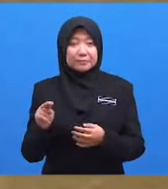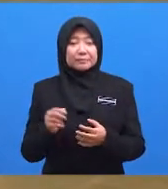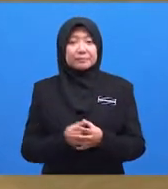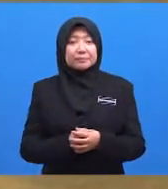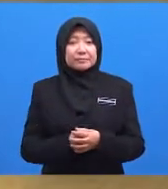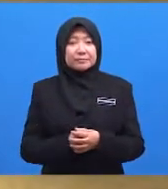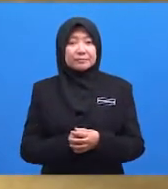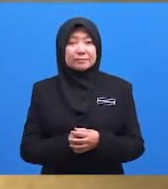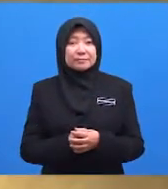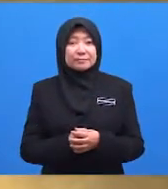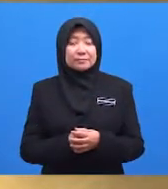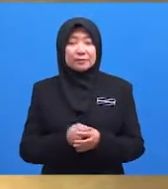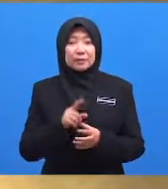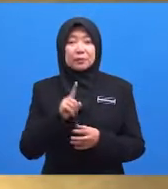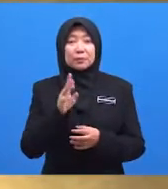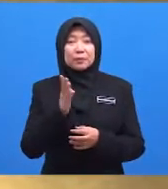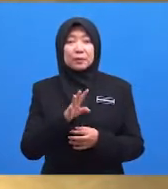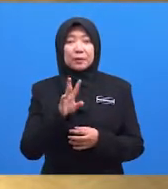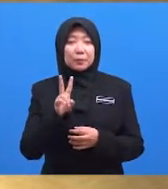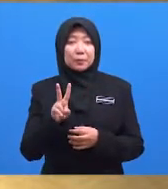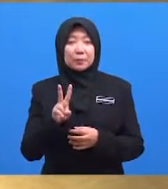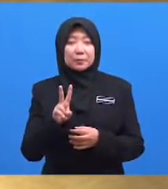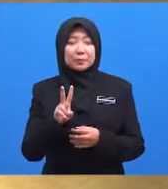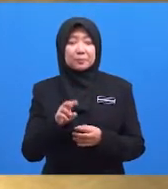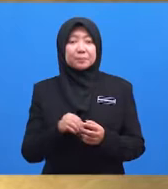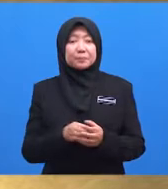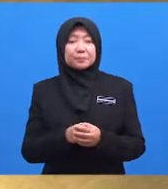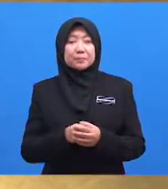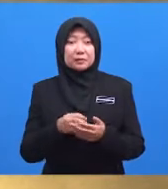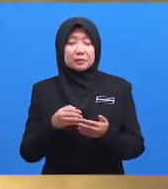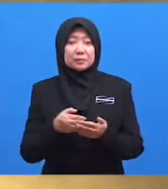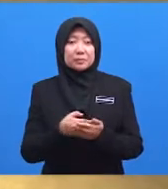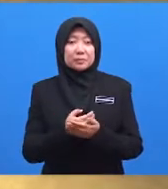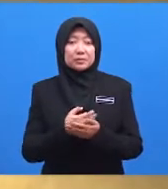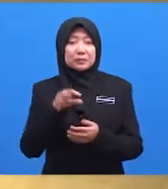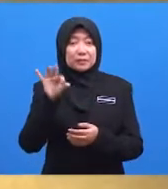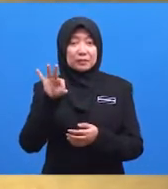Keempat, 1/2 camca teh atau teaspoon serbuk lada hitam.